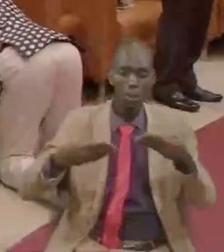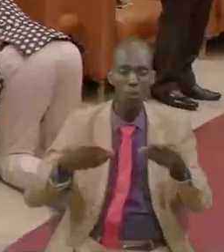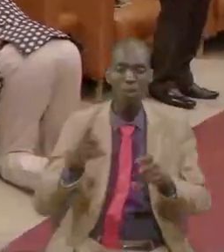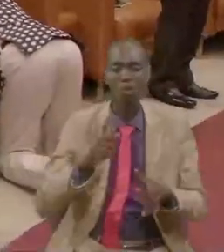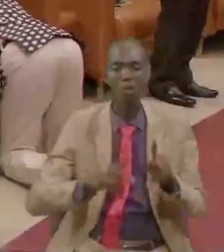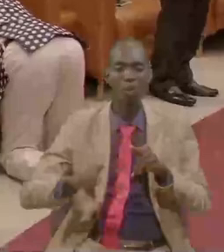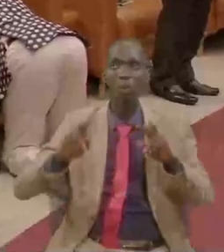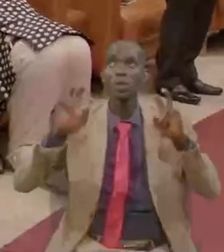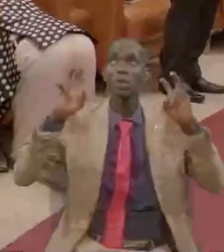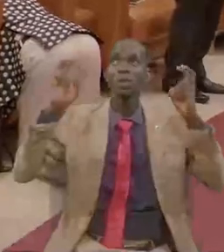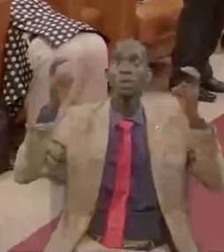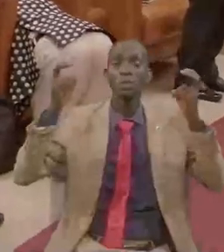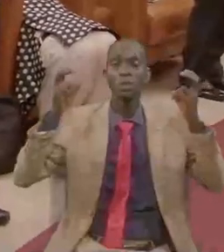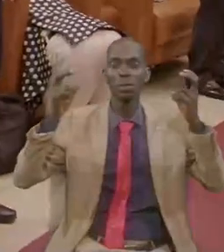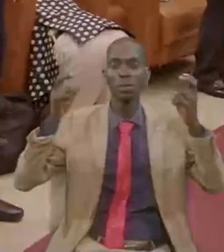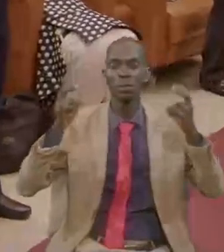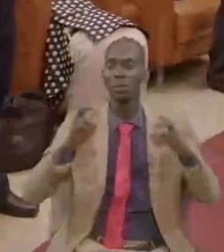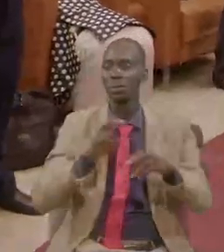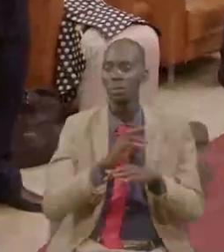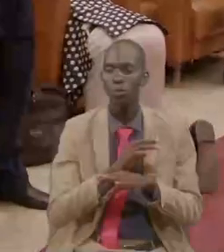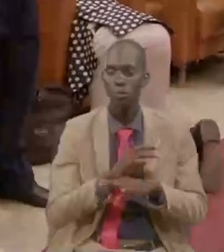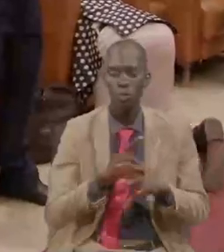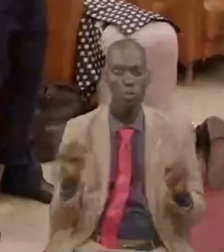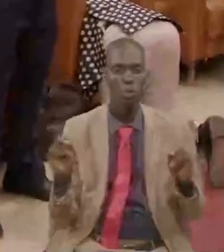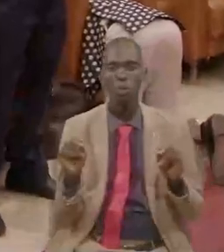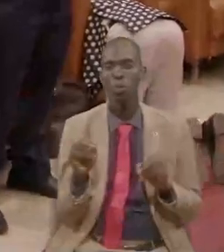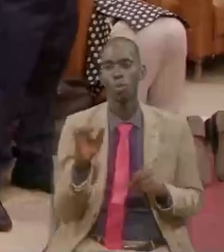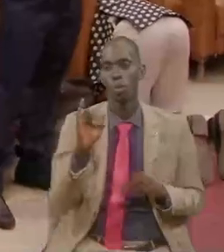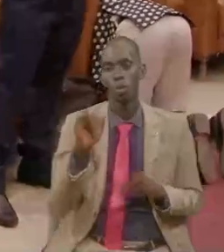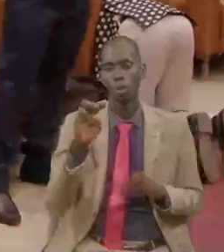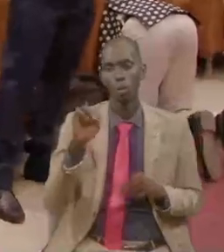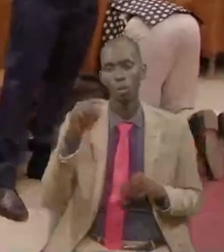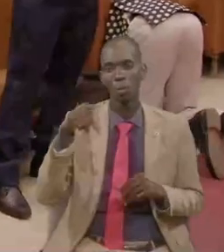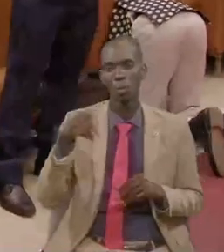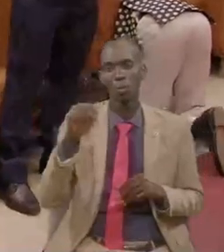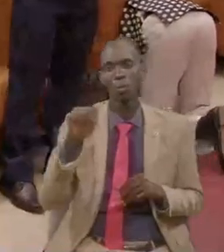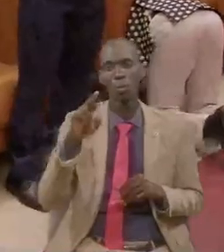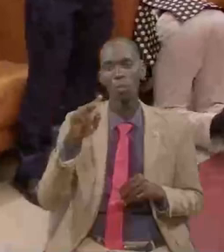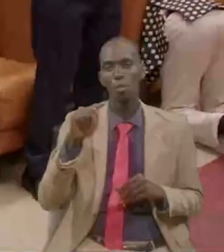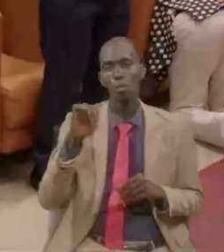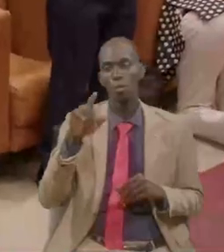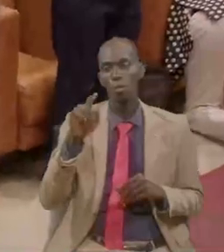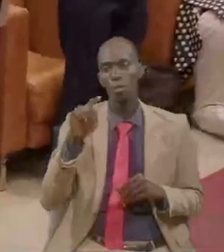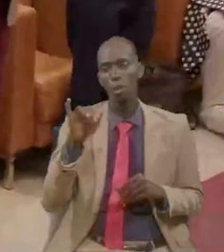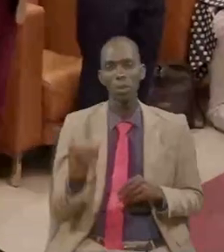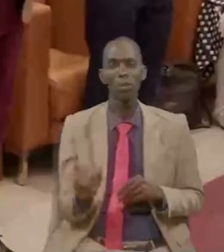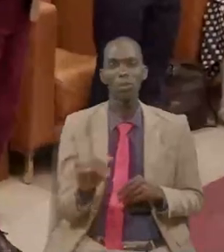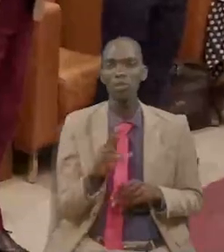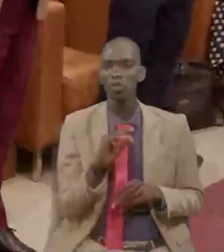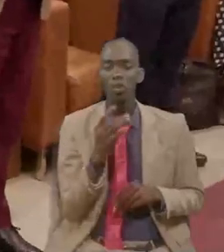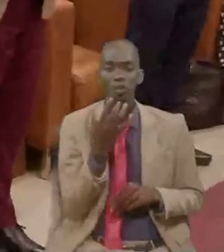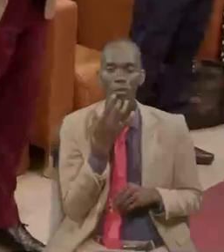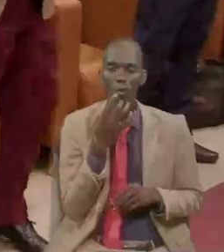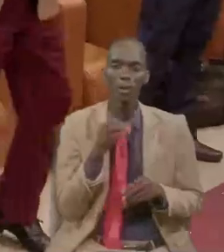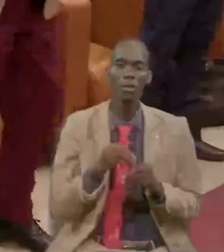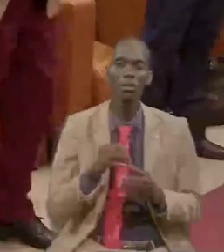vous donnez le titre aux gens. Pas de partialité, pas de tribalisme. Pas de